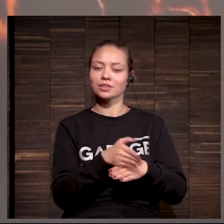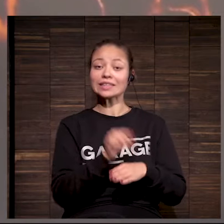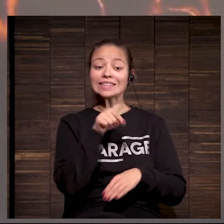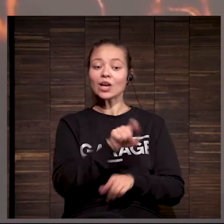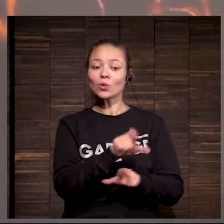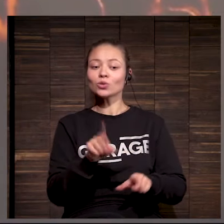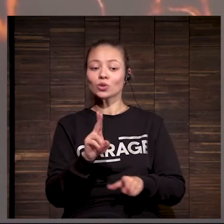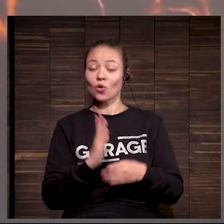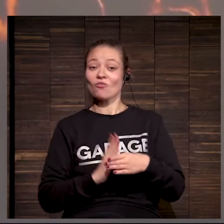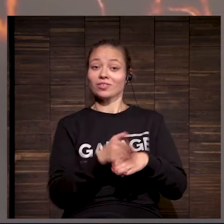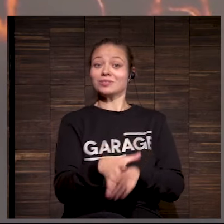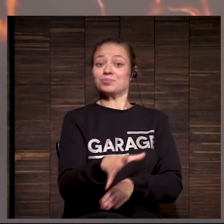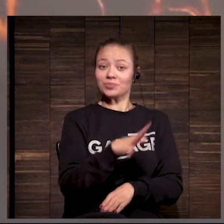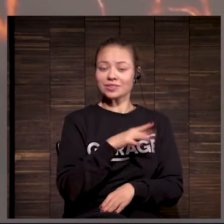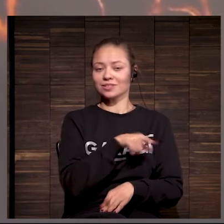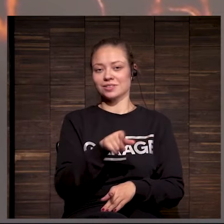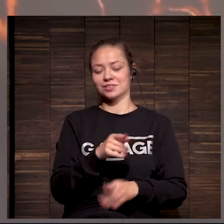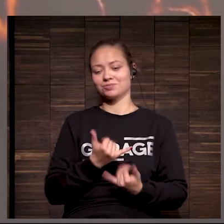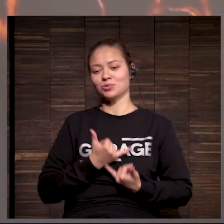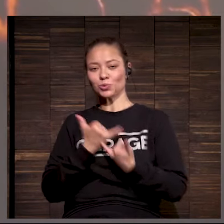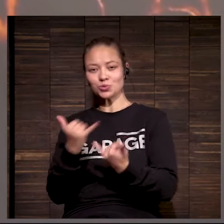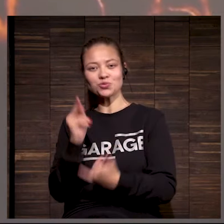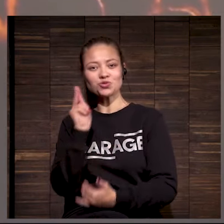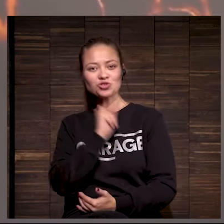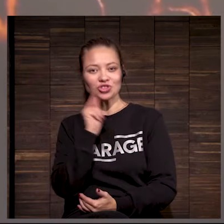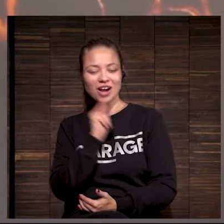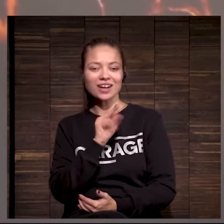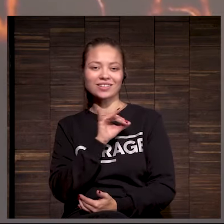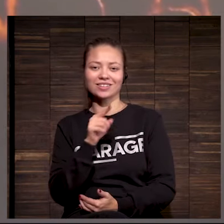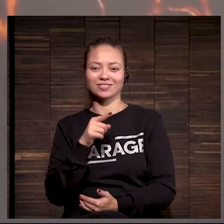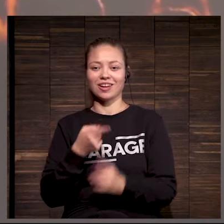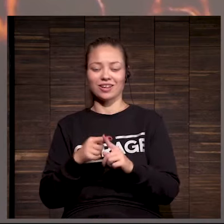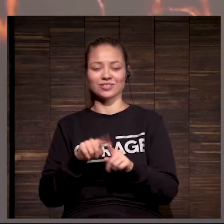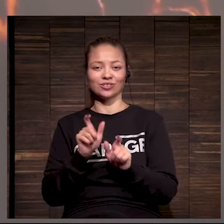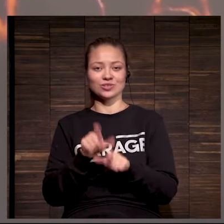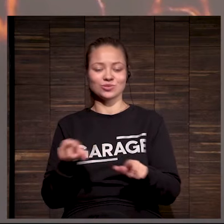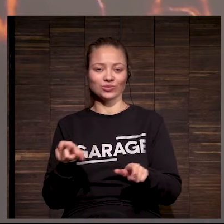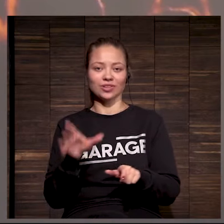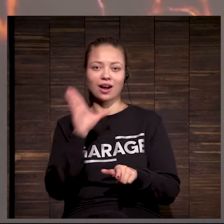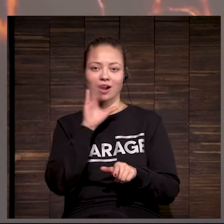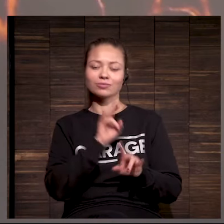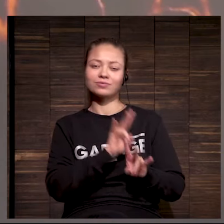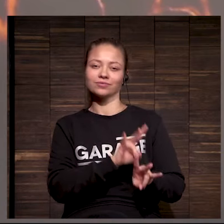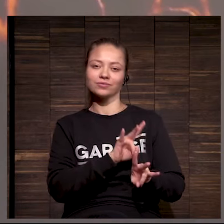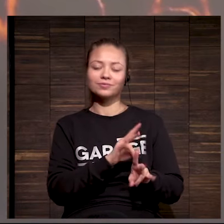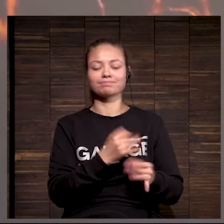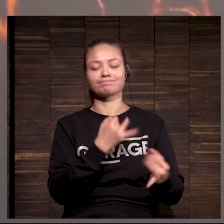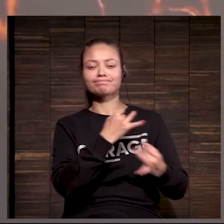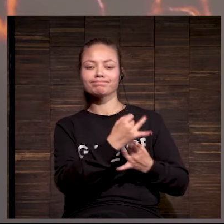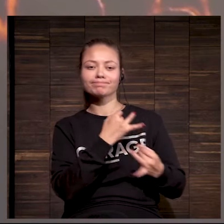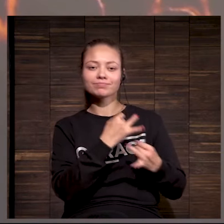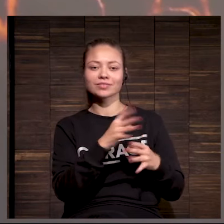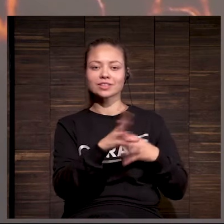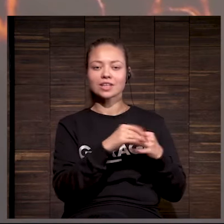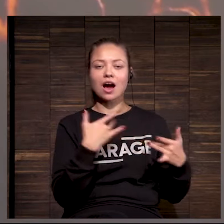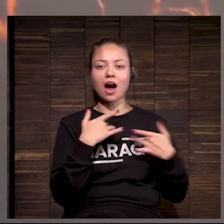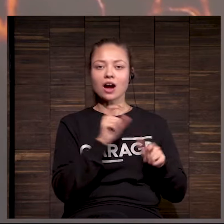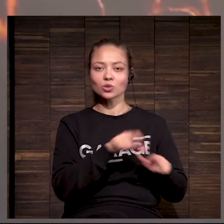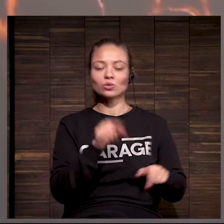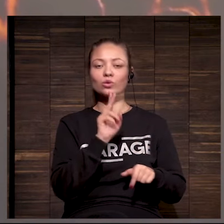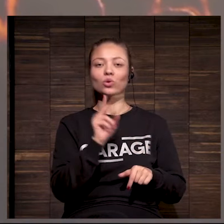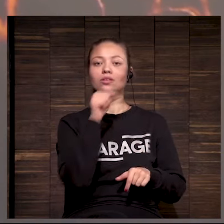заходили их угощали чаем и они могли провести приятную беседу с актерами которые